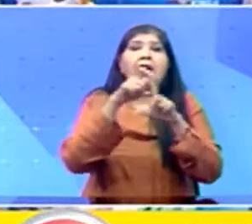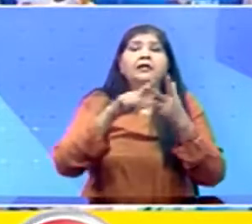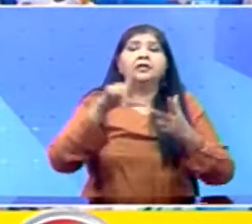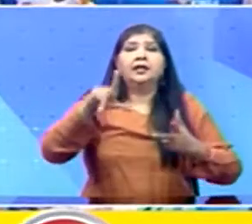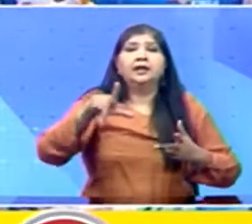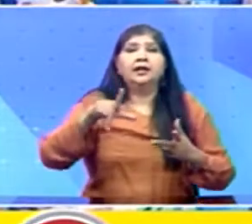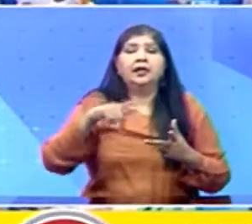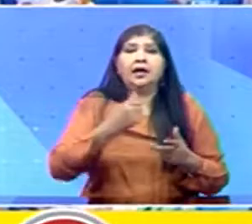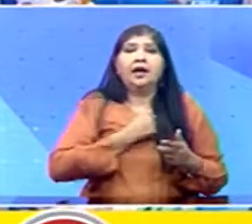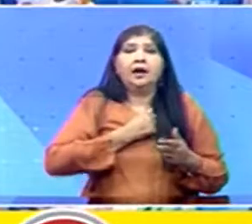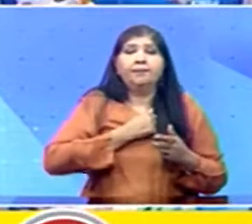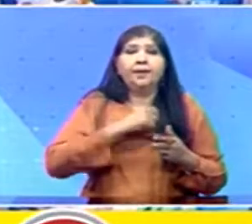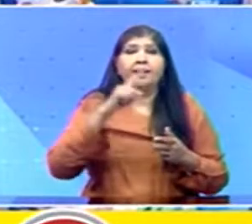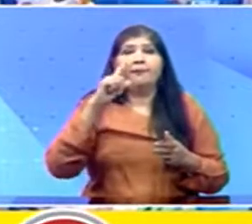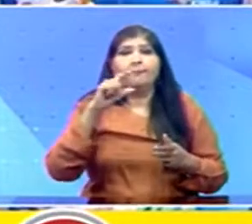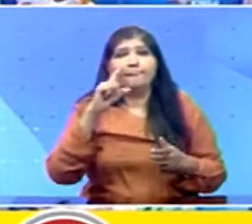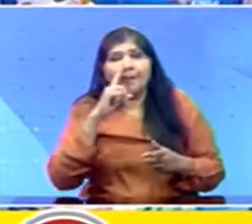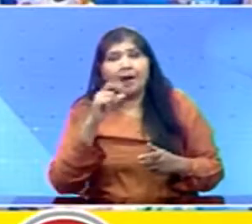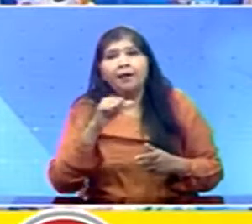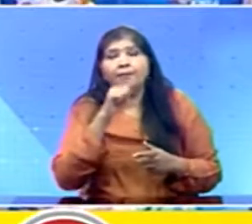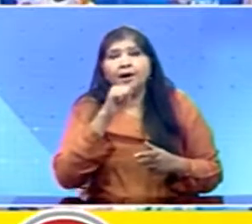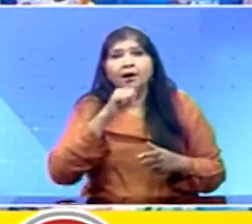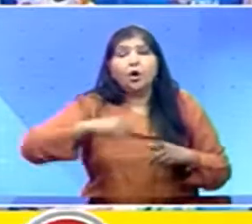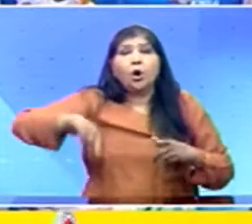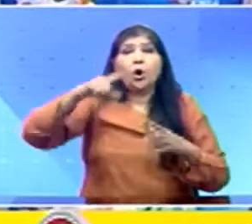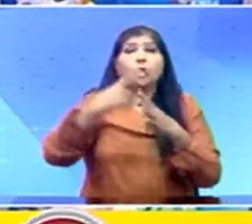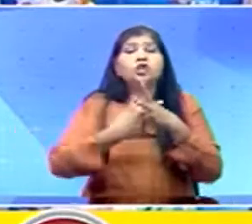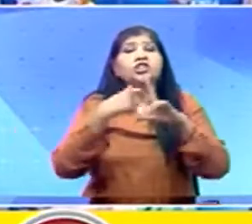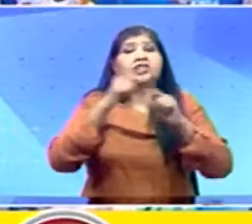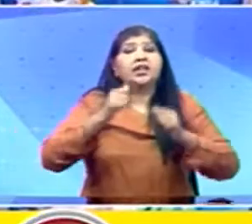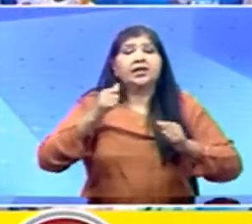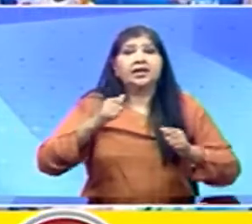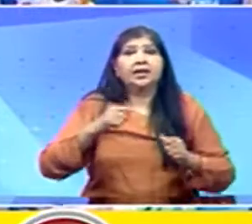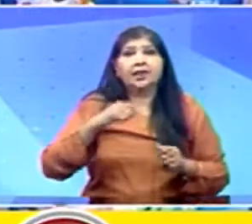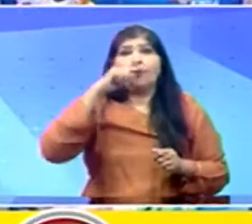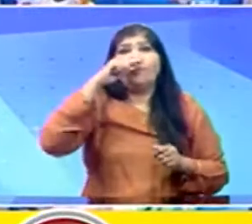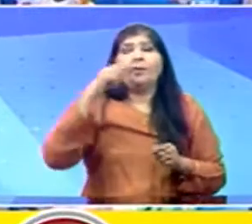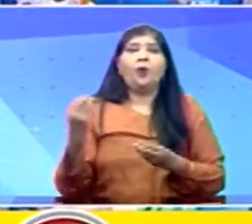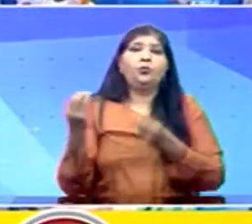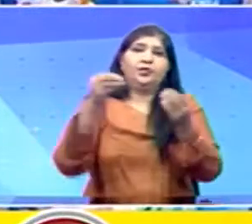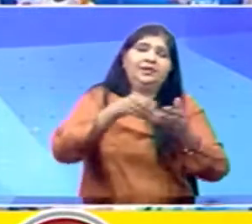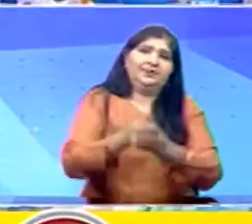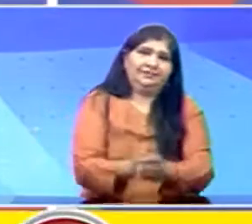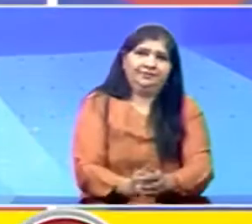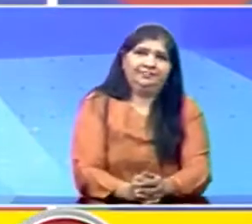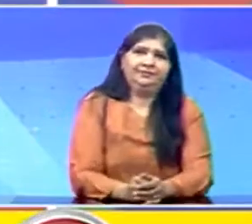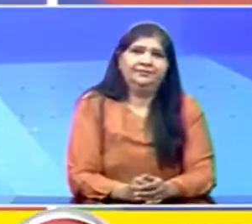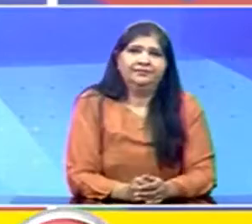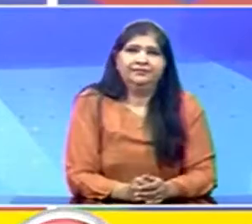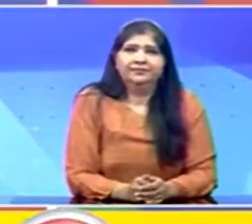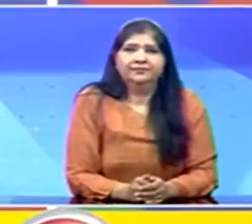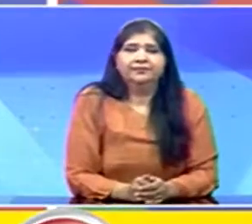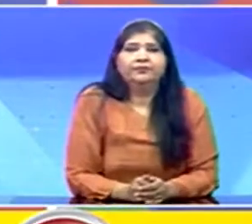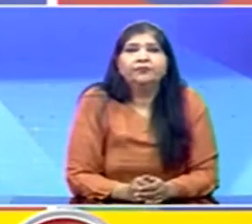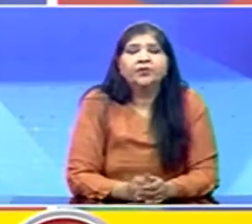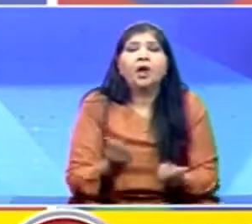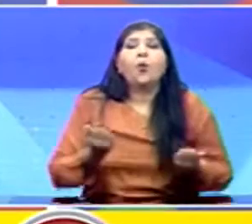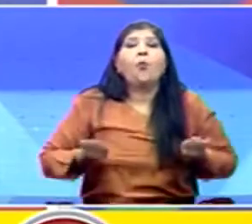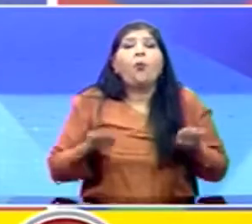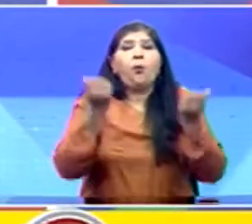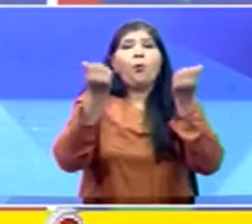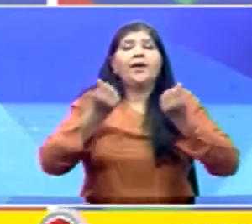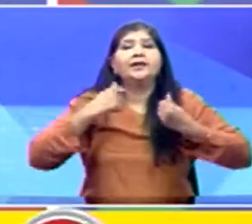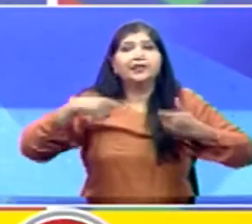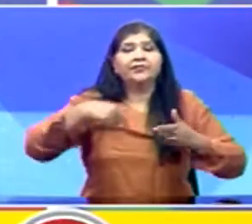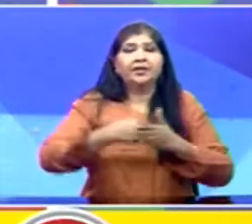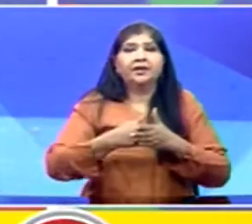अपने पीता और पूरे जमू कश्मिल का सीर गर्व से उंचा किया है बेट लिप्टिंग में